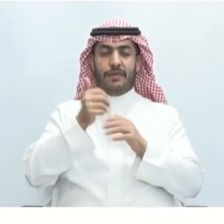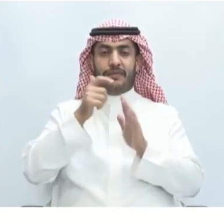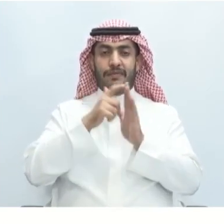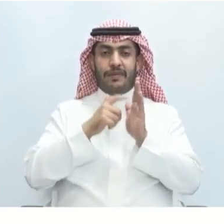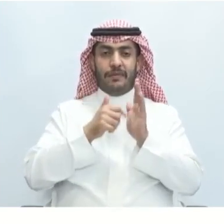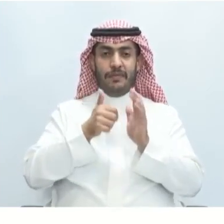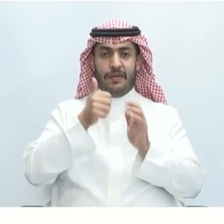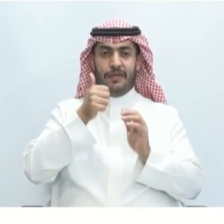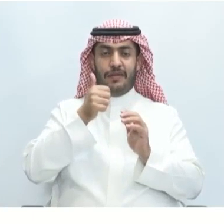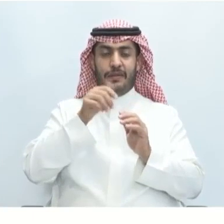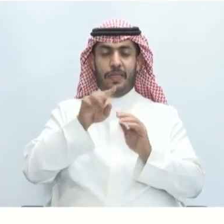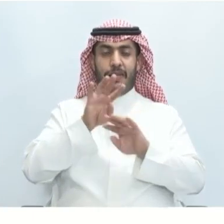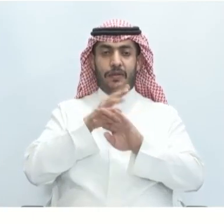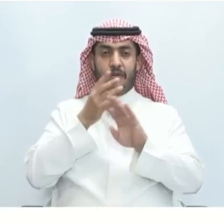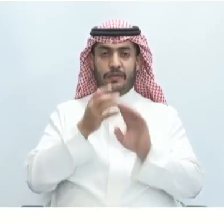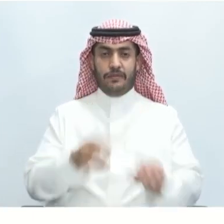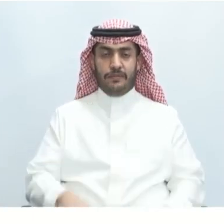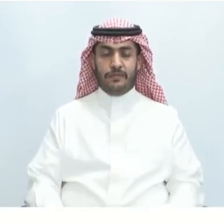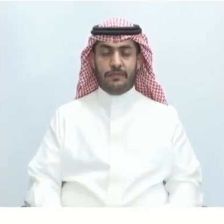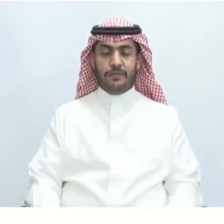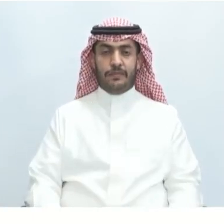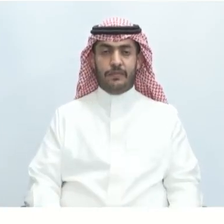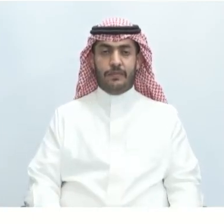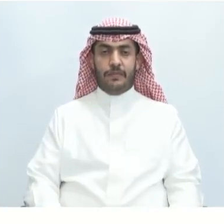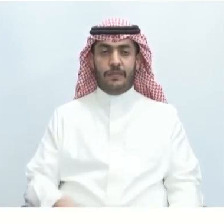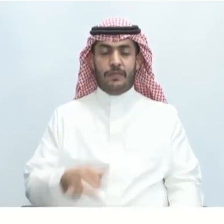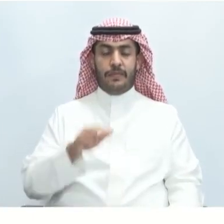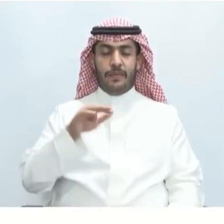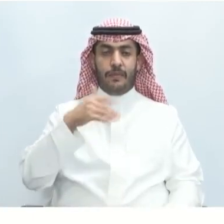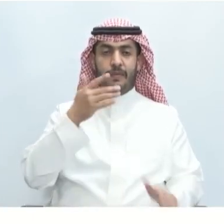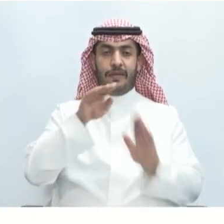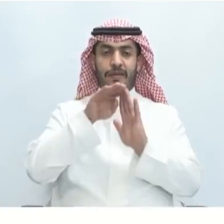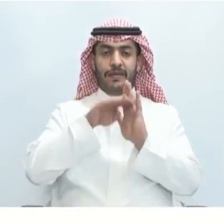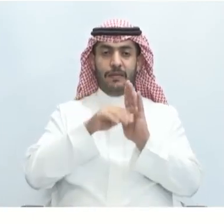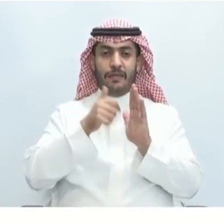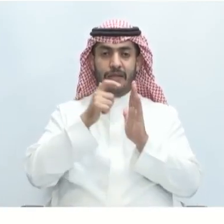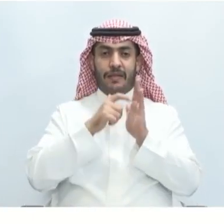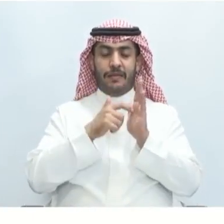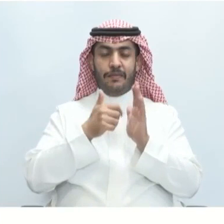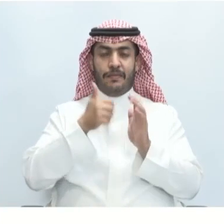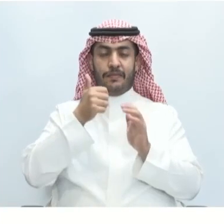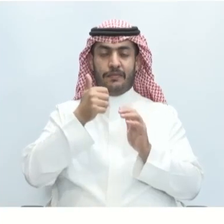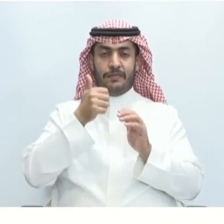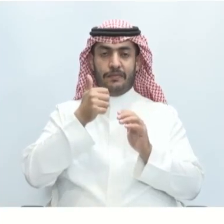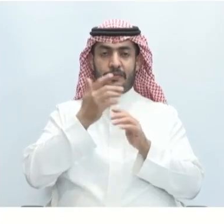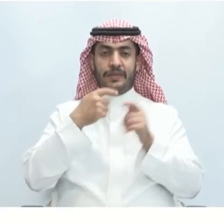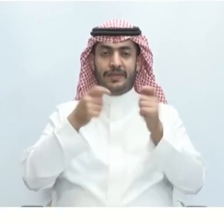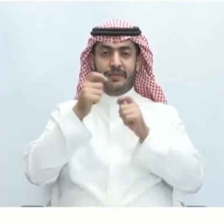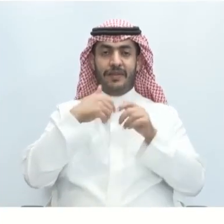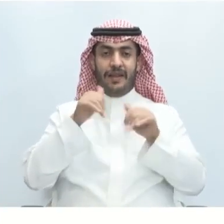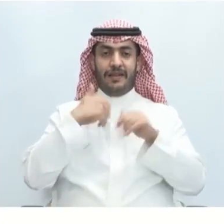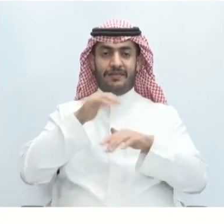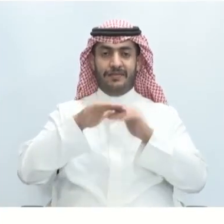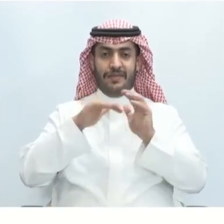بناء على هذا الجدول ومن ثم سيظهر لديك تنظيم خاص بك قد صممته